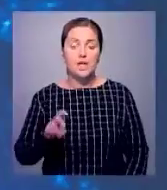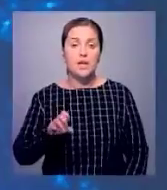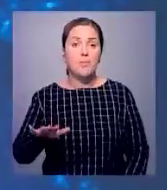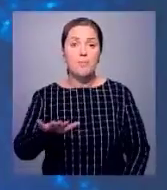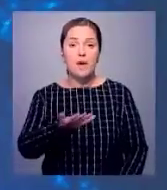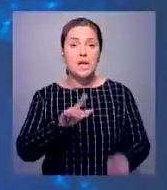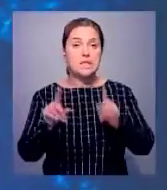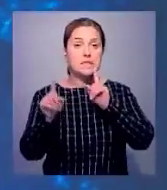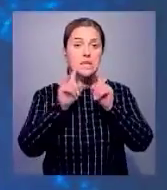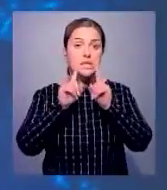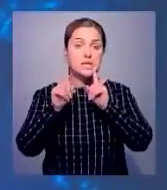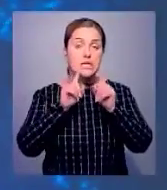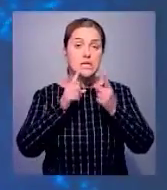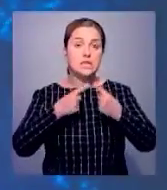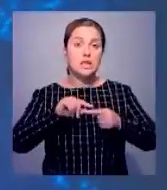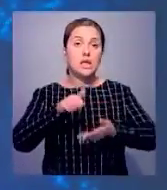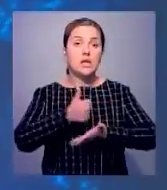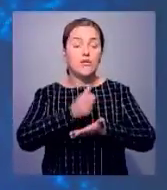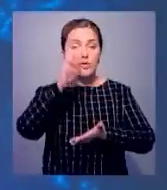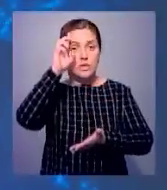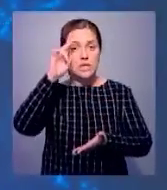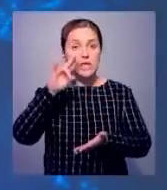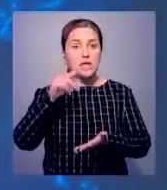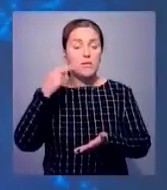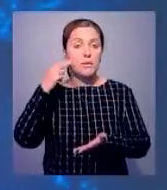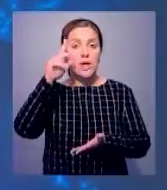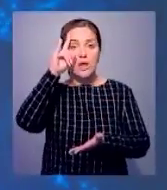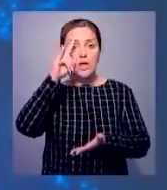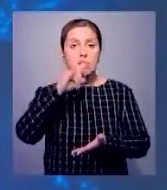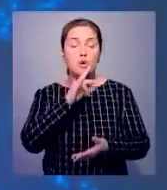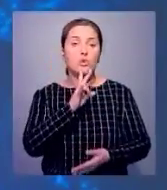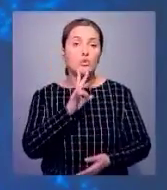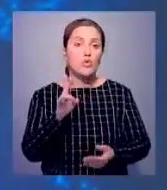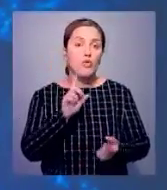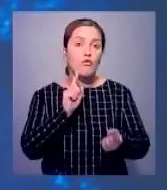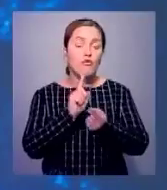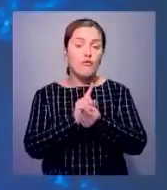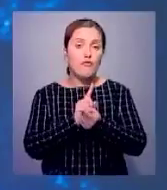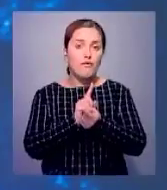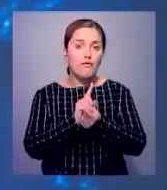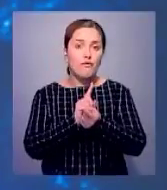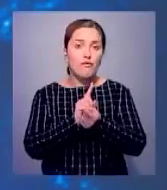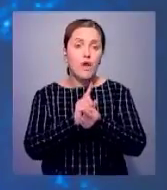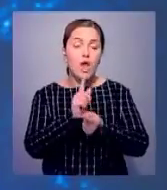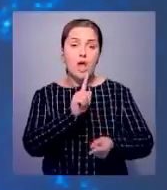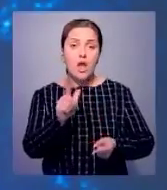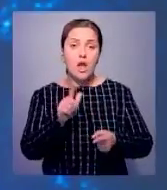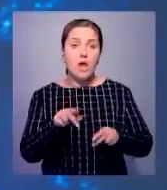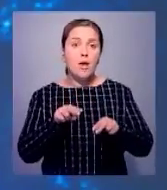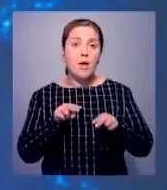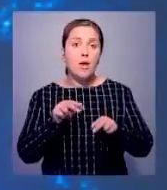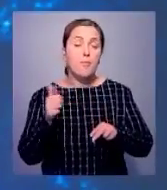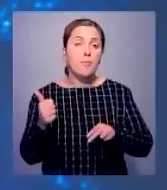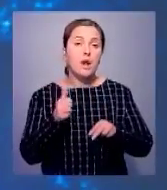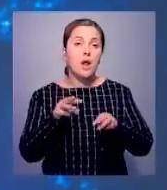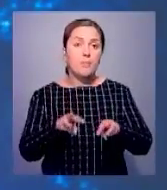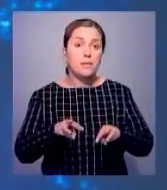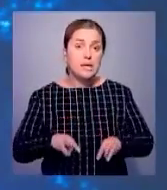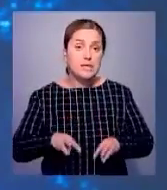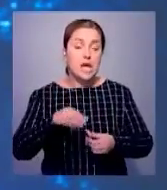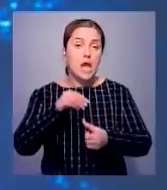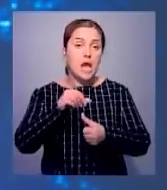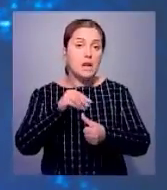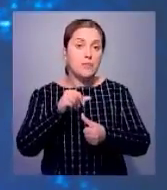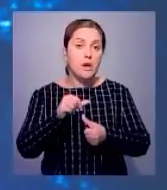На полях заседания Совета глав государств СНГ президент Казахстана Нурсултан Назарбаев встретился тет-а-тет с премьер-министром Армении Никол Пашиняном. В